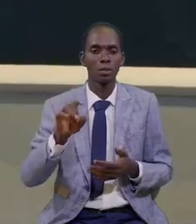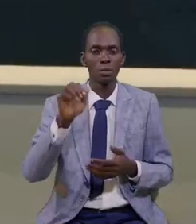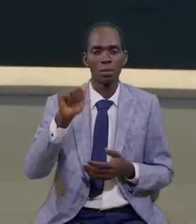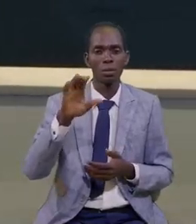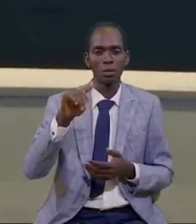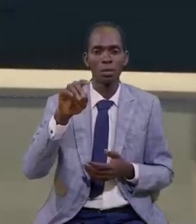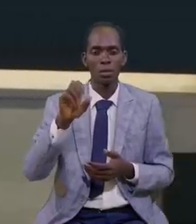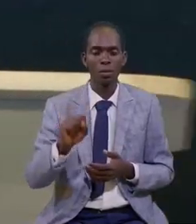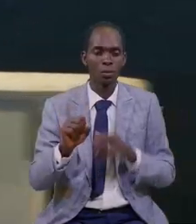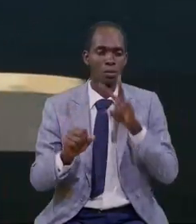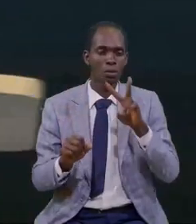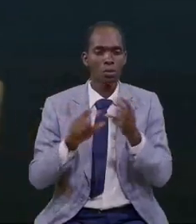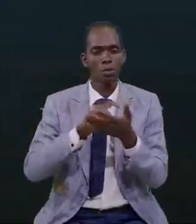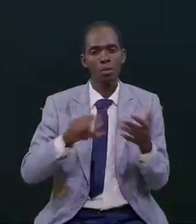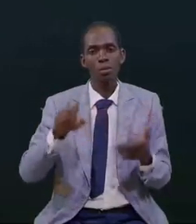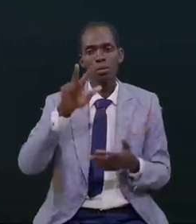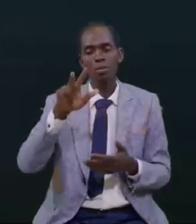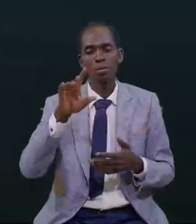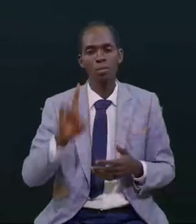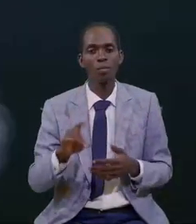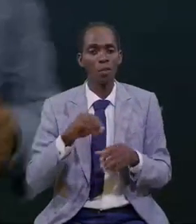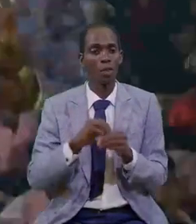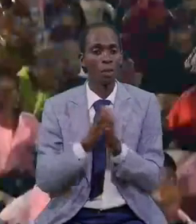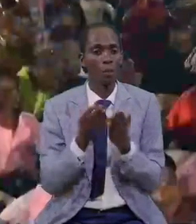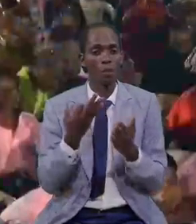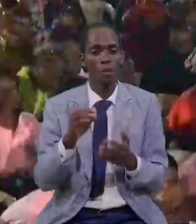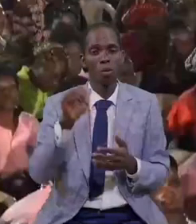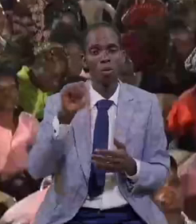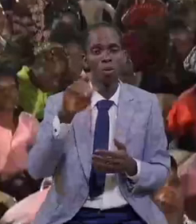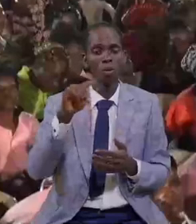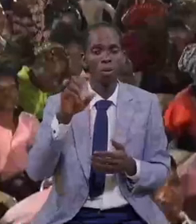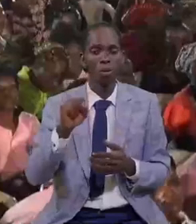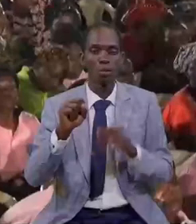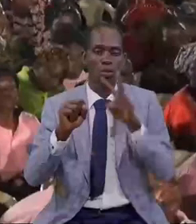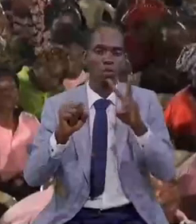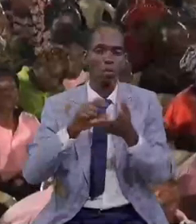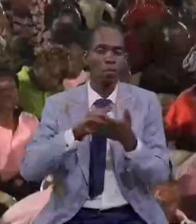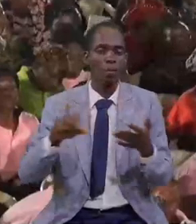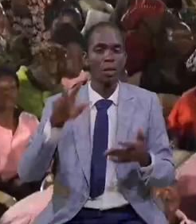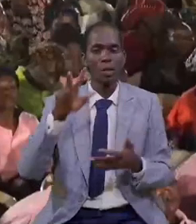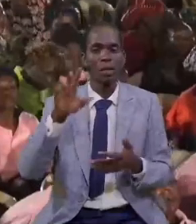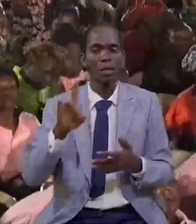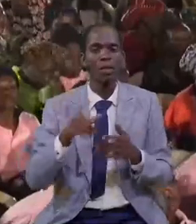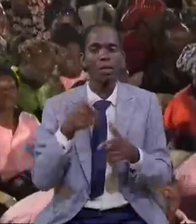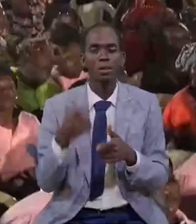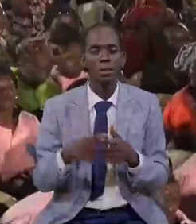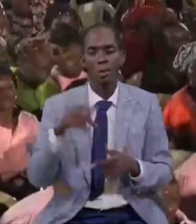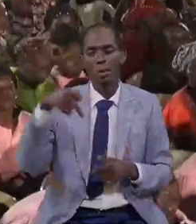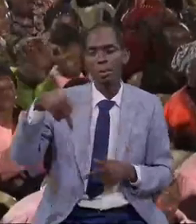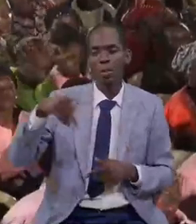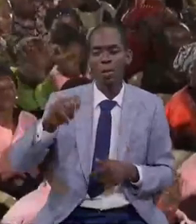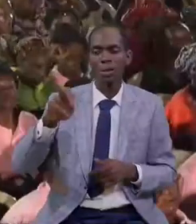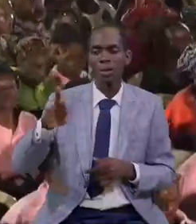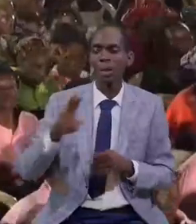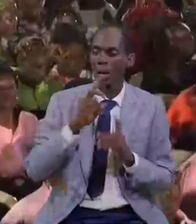2 verset 38 actes 2 38 pierre leur